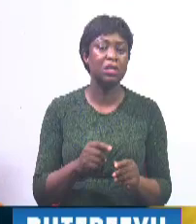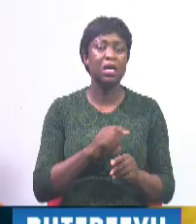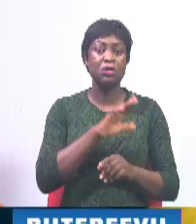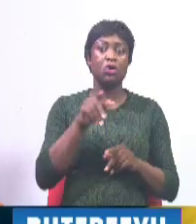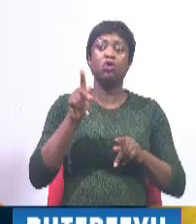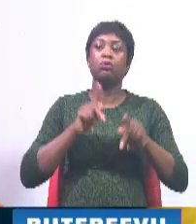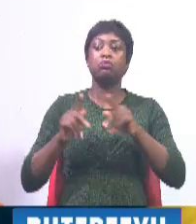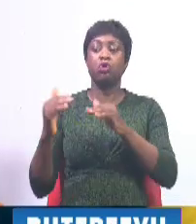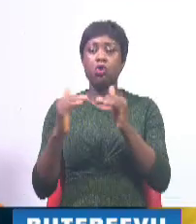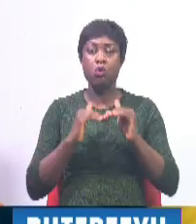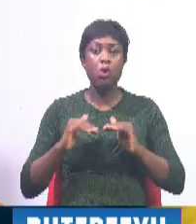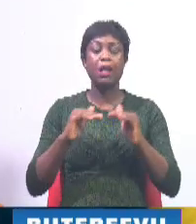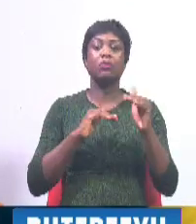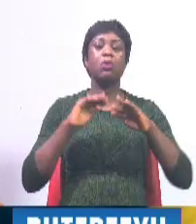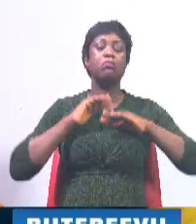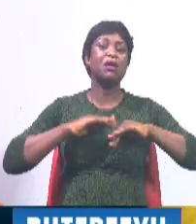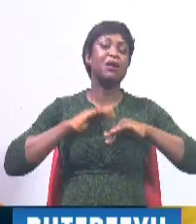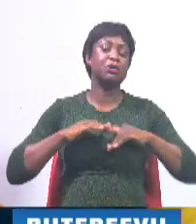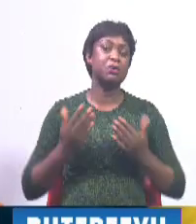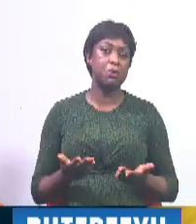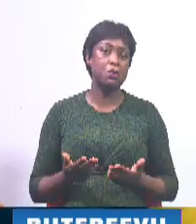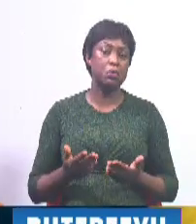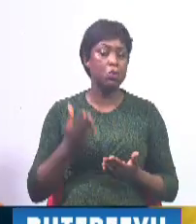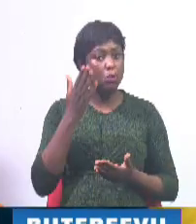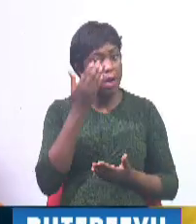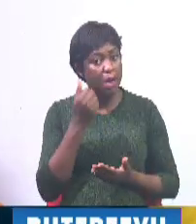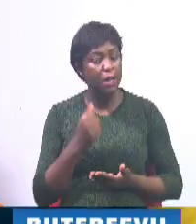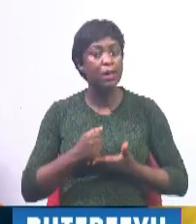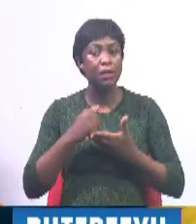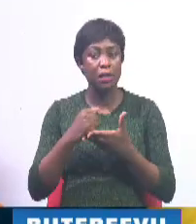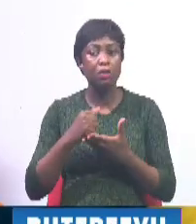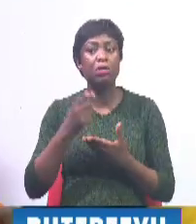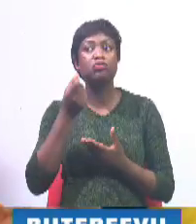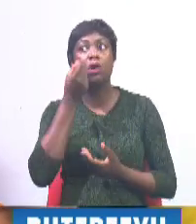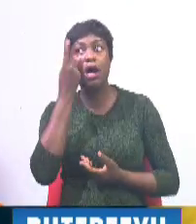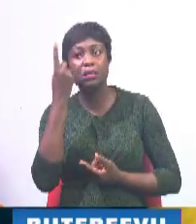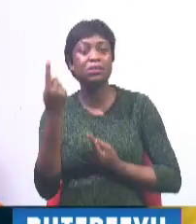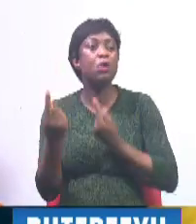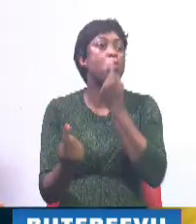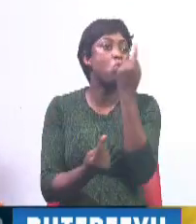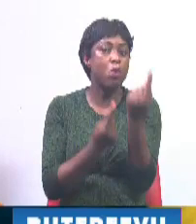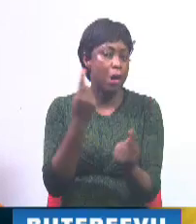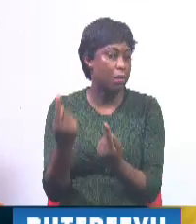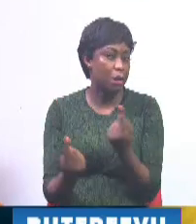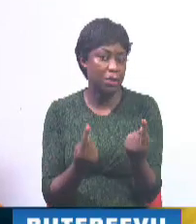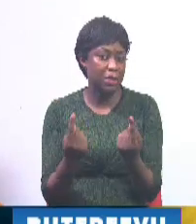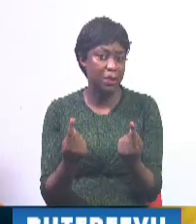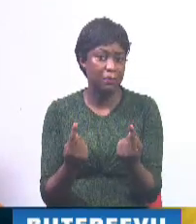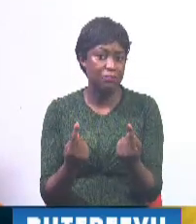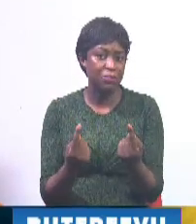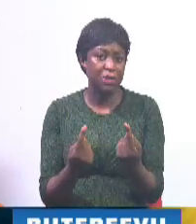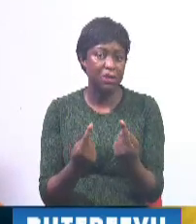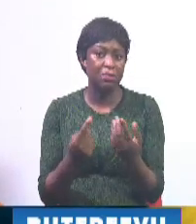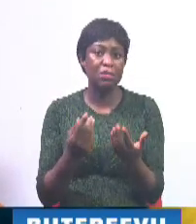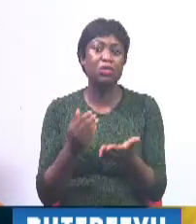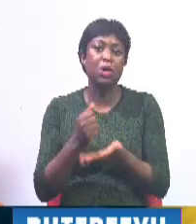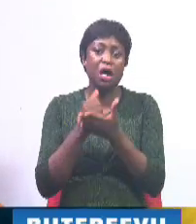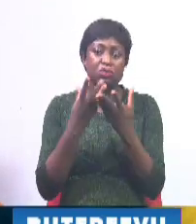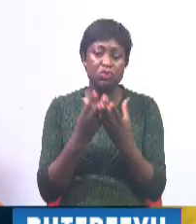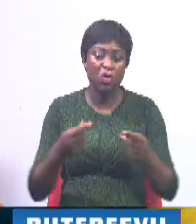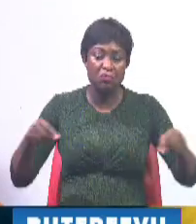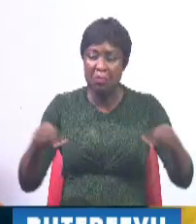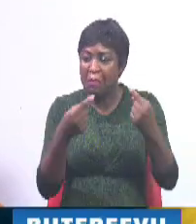kituyamba okutegeera munno ki ky'ayagala ne mujjawo buno obukuubagano. Naye olwayo